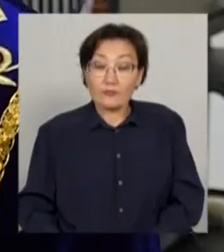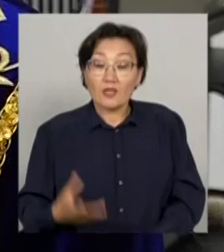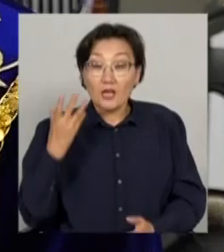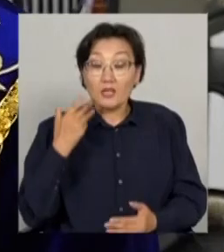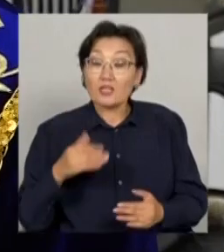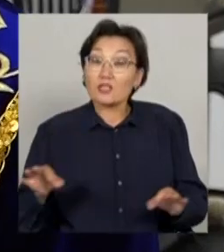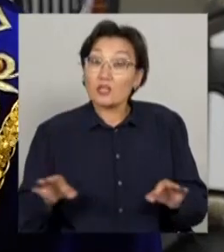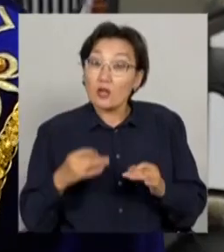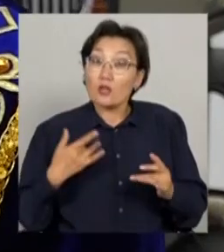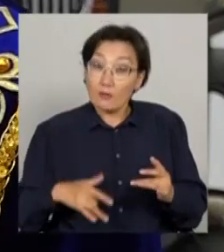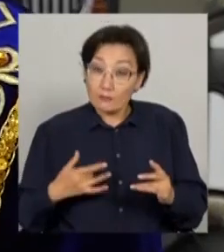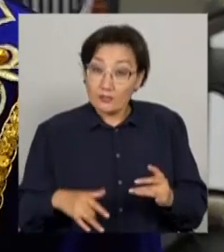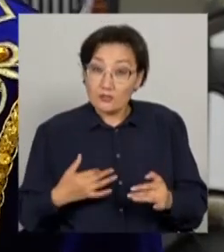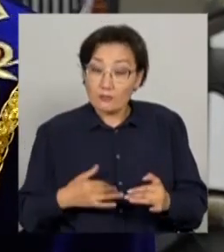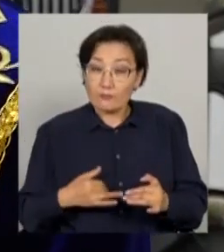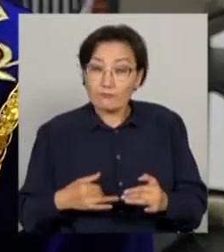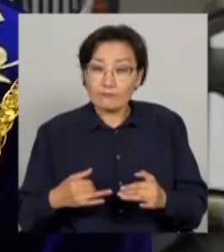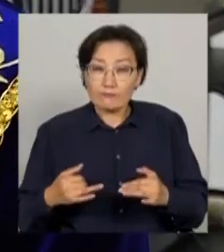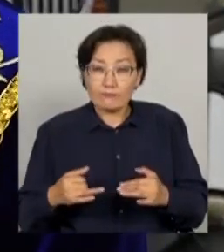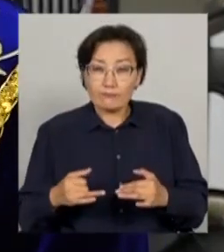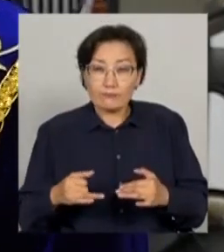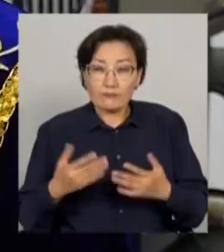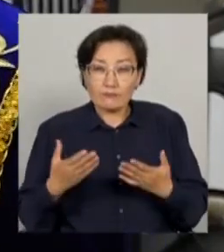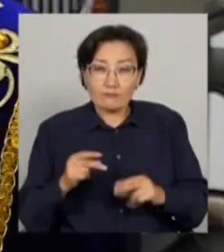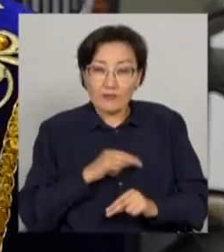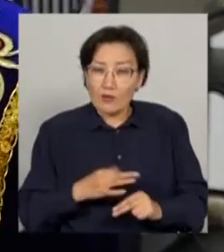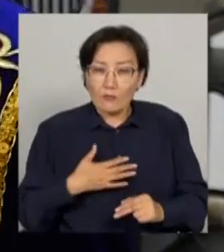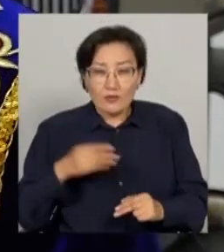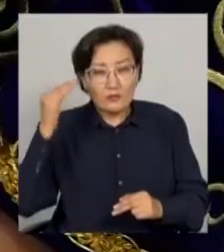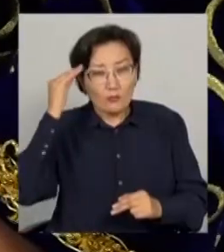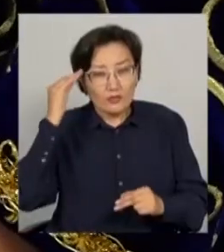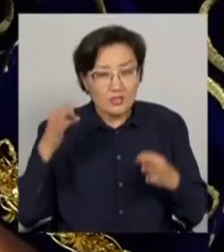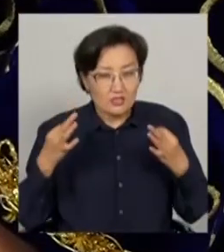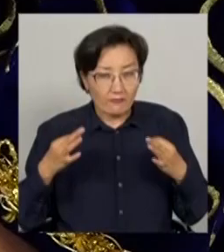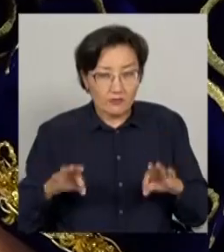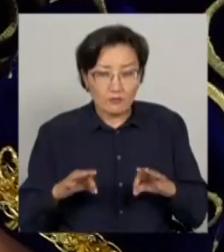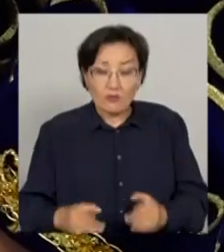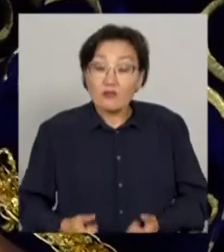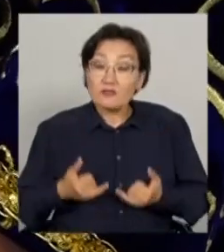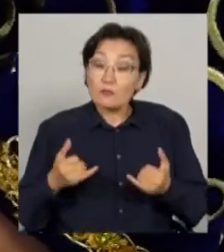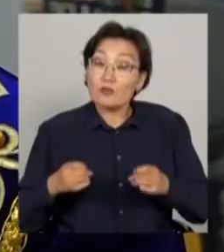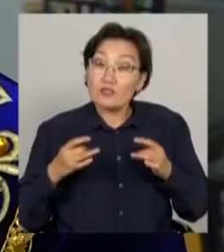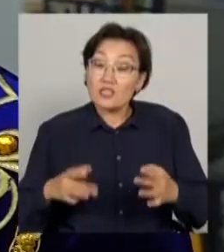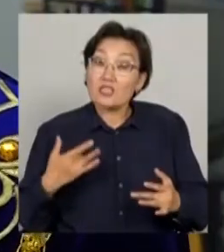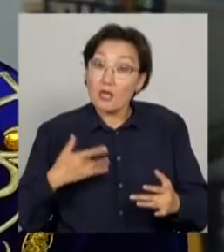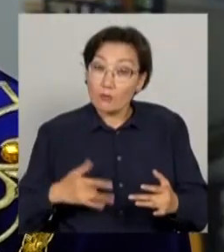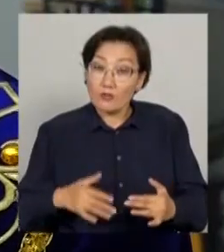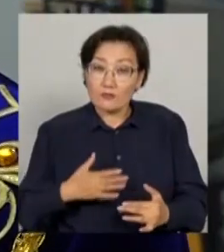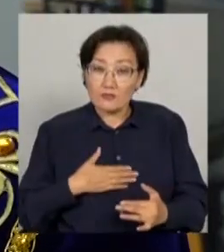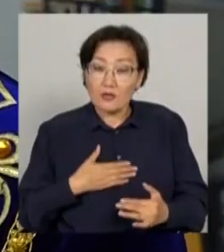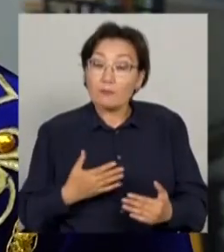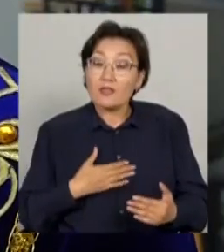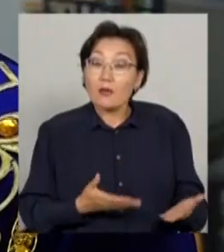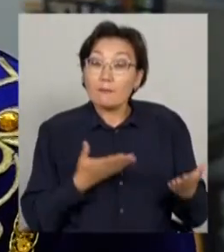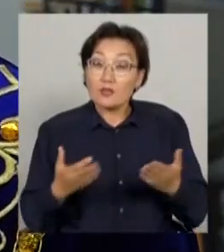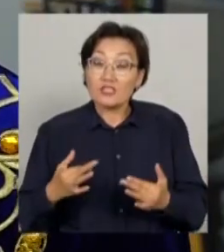дамбре, вот гравитация как будто не работает, и мысли абсолютно свободны. В честь праздника дамбры меня сюда пригласили,